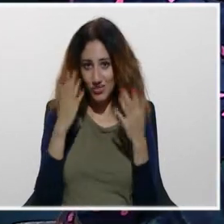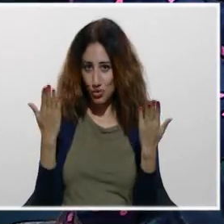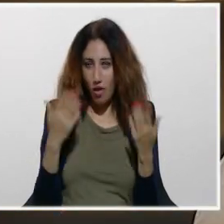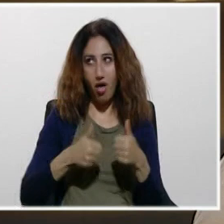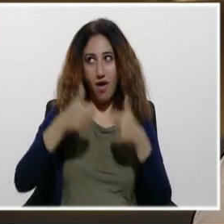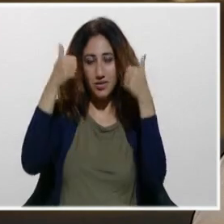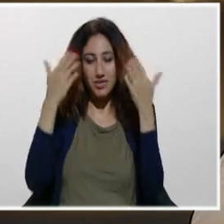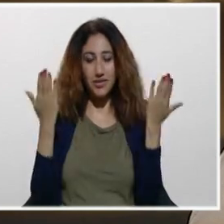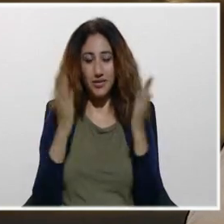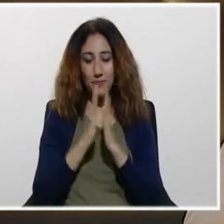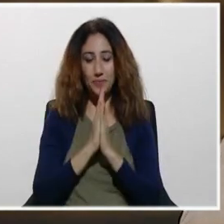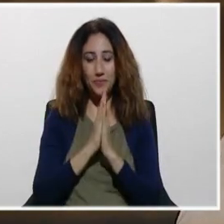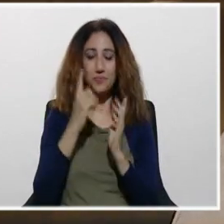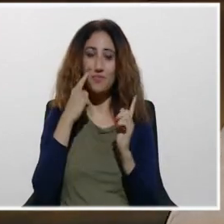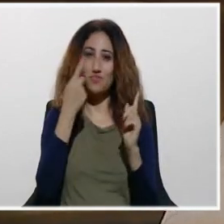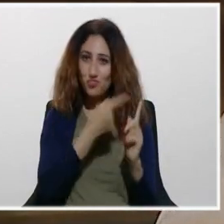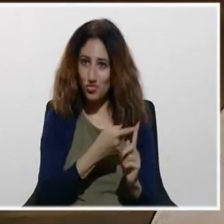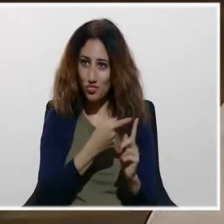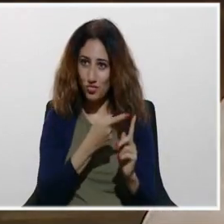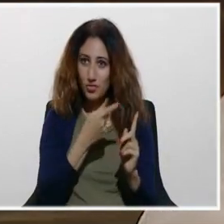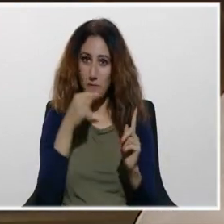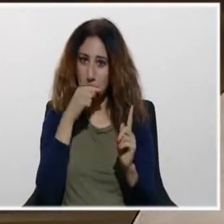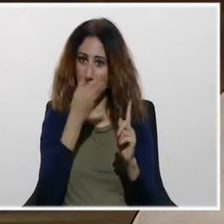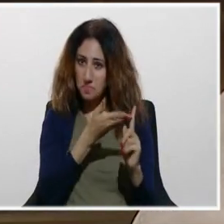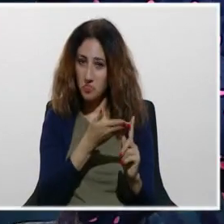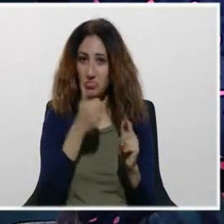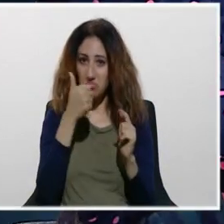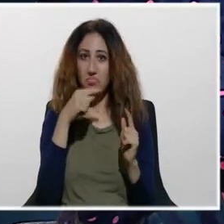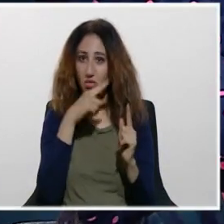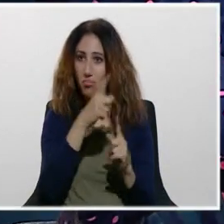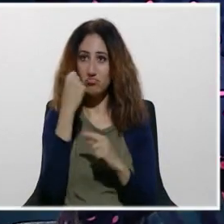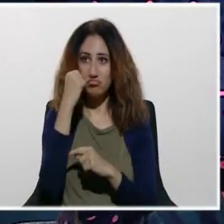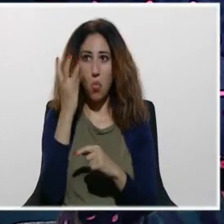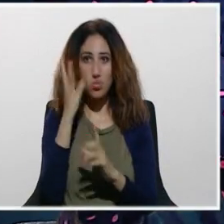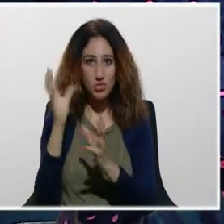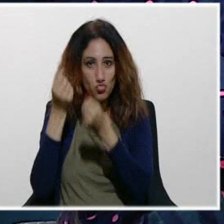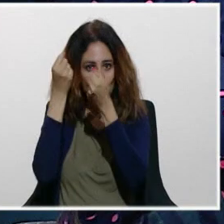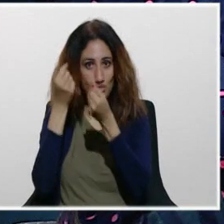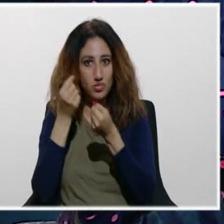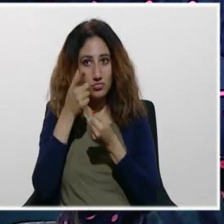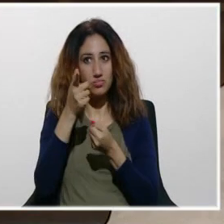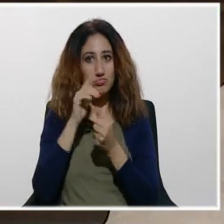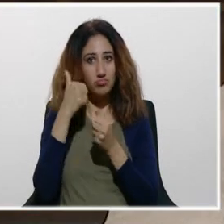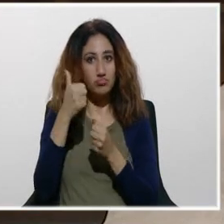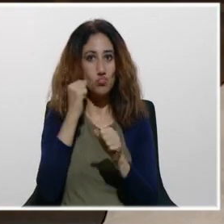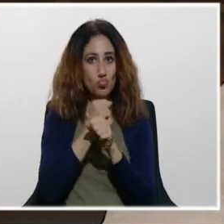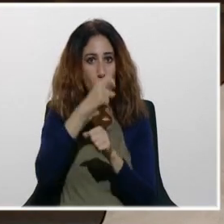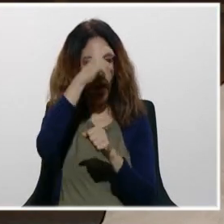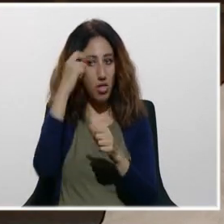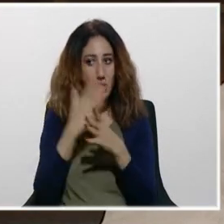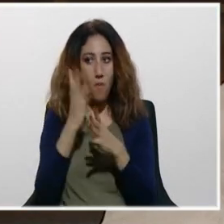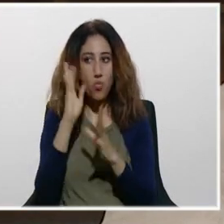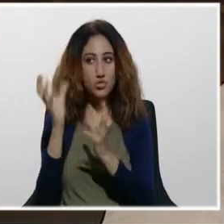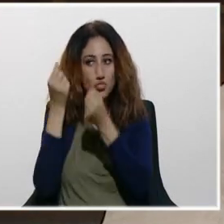احسن حاجه. انا حبيت اقدم لكم يعني هذه النموذج الجميل للست ام رحيم، لانها نموذج فريد للسيده